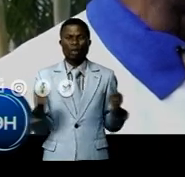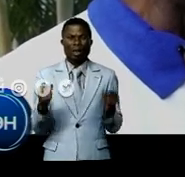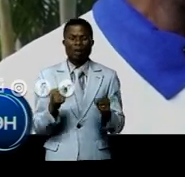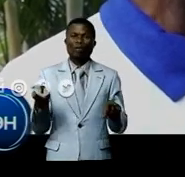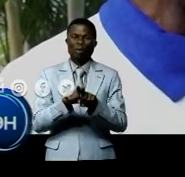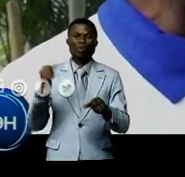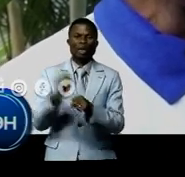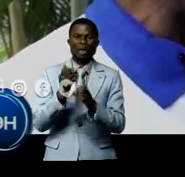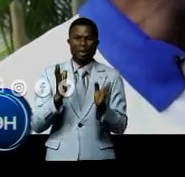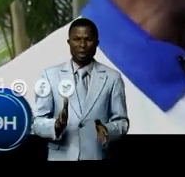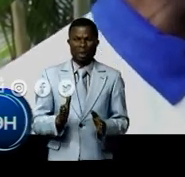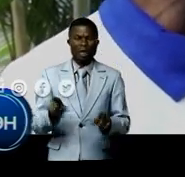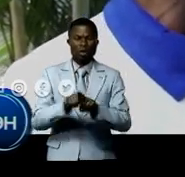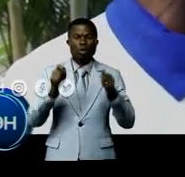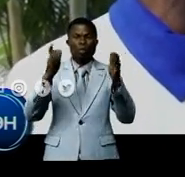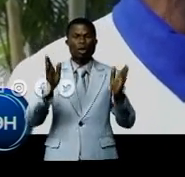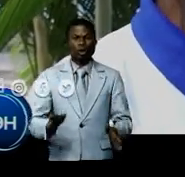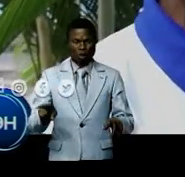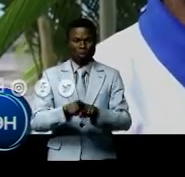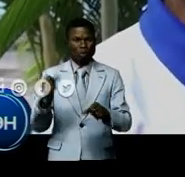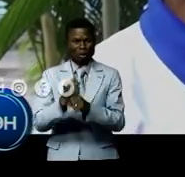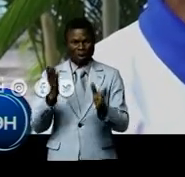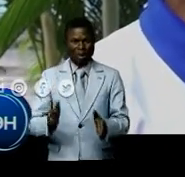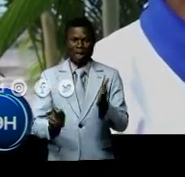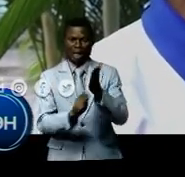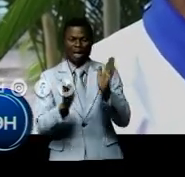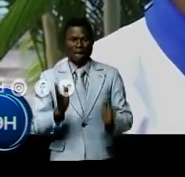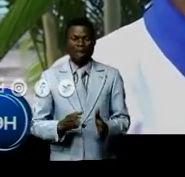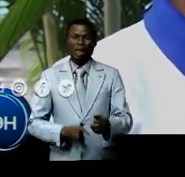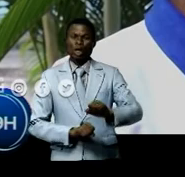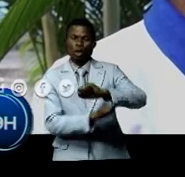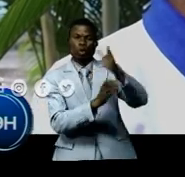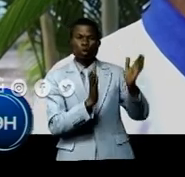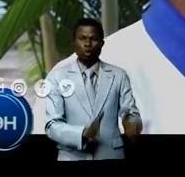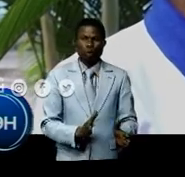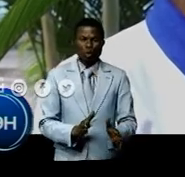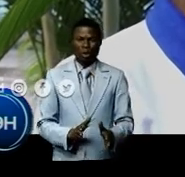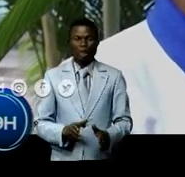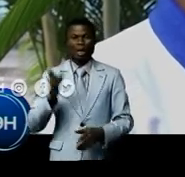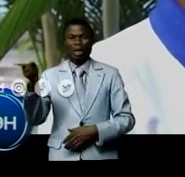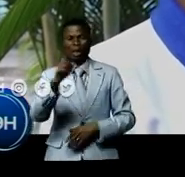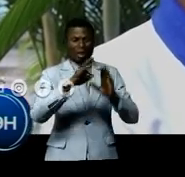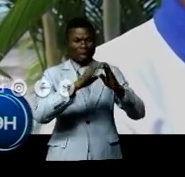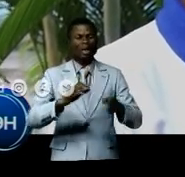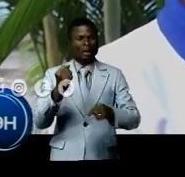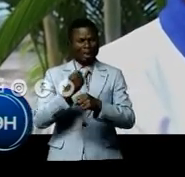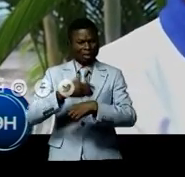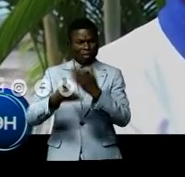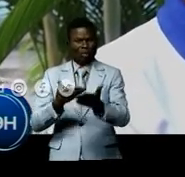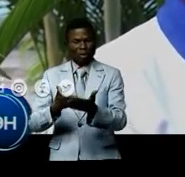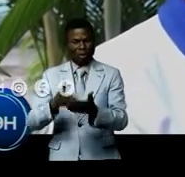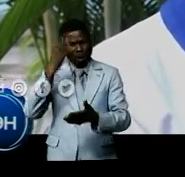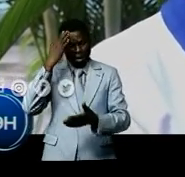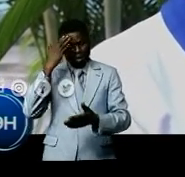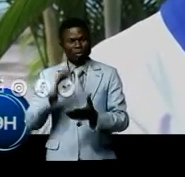métier, comme le journalisme est un métier. Un technicien frigoriste, ce n'est pas seulement qu'il va dépanner, il y a des installations à faire. Il faut savoir